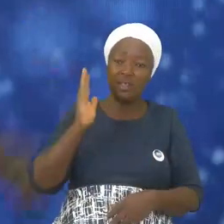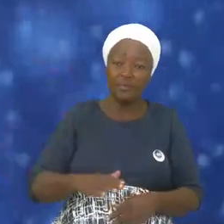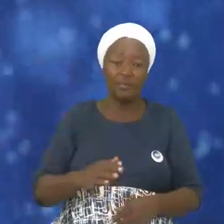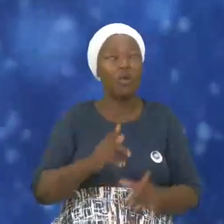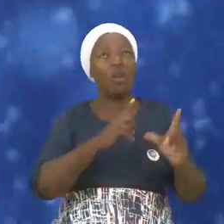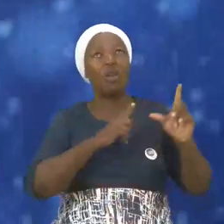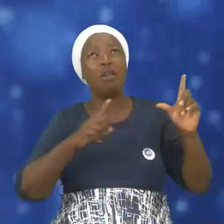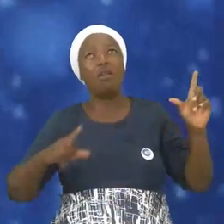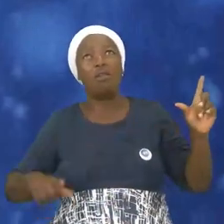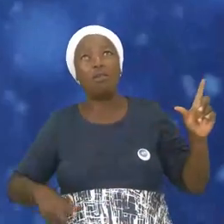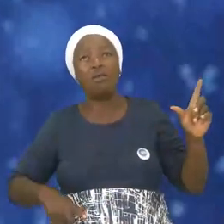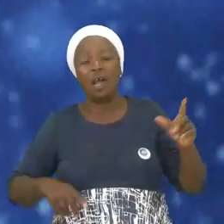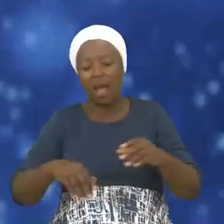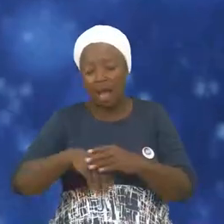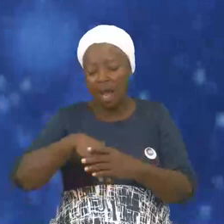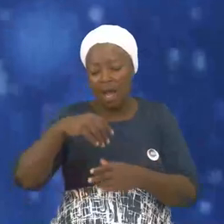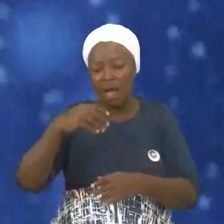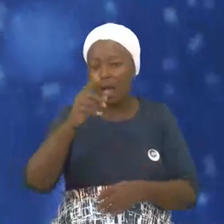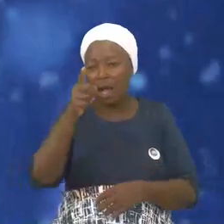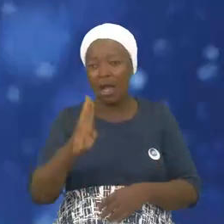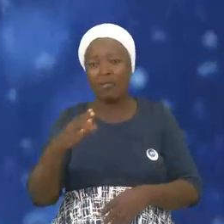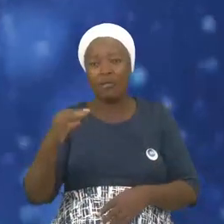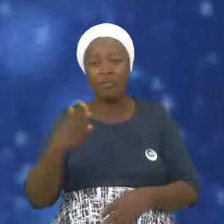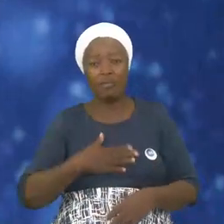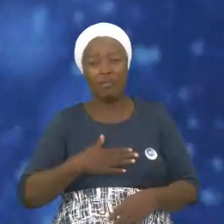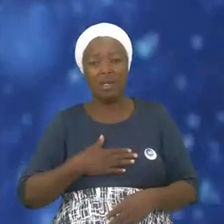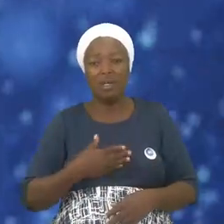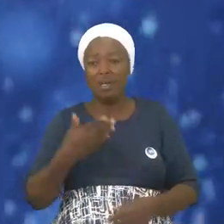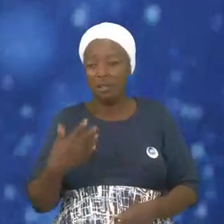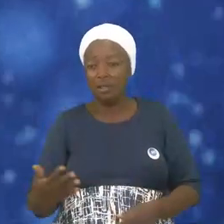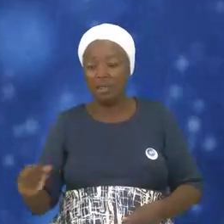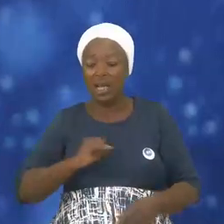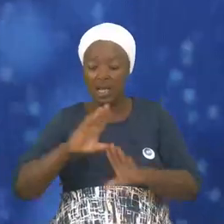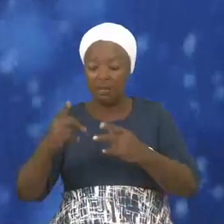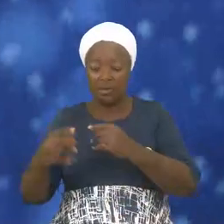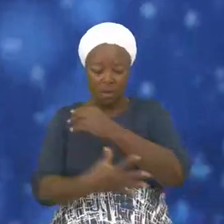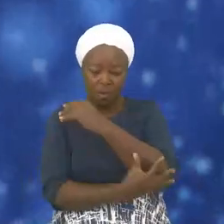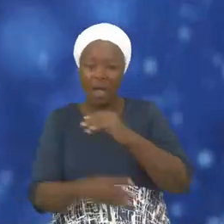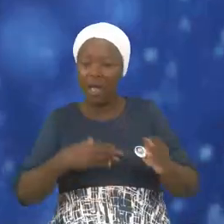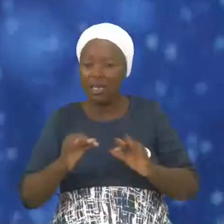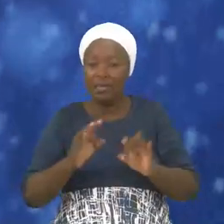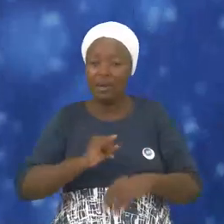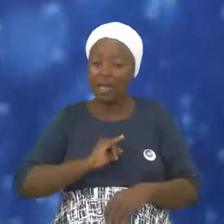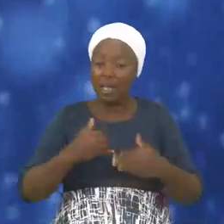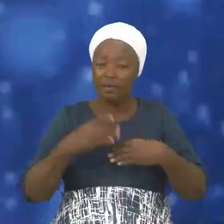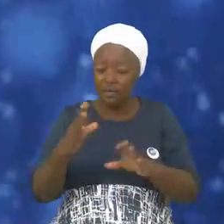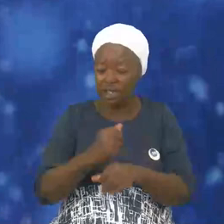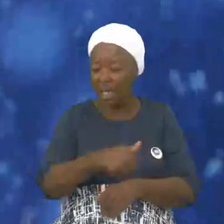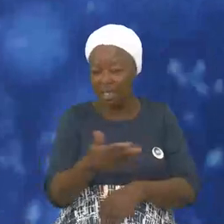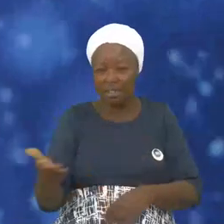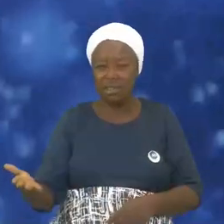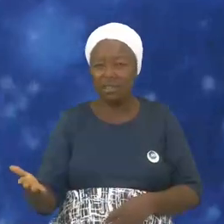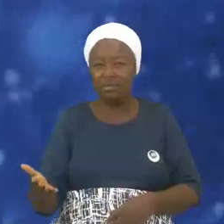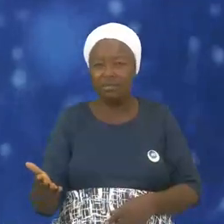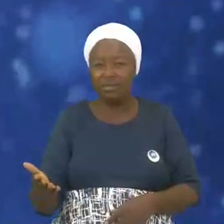dois abandonner ton mal du passé. Seigneur, je donne la moitié de mes biens aux pauvres. Et